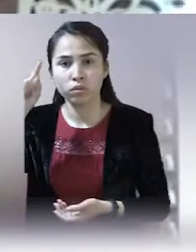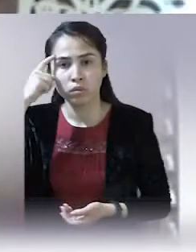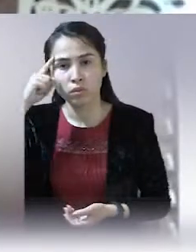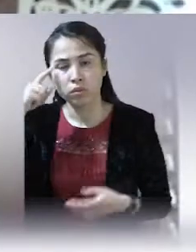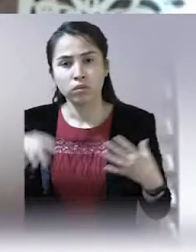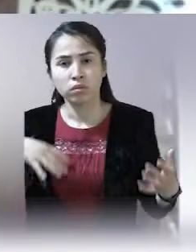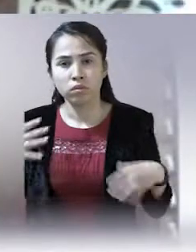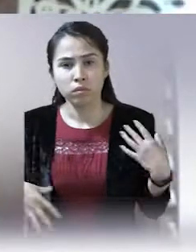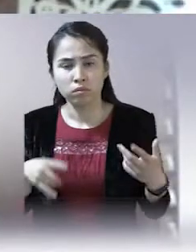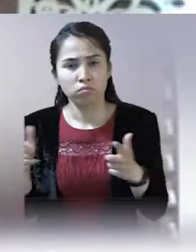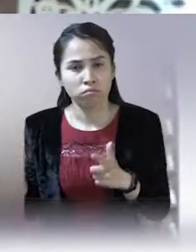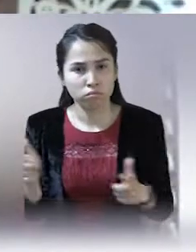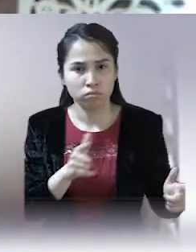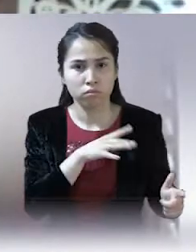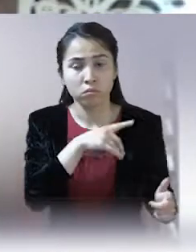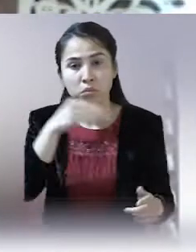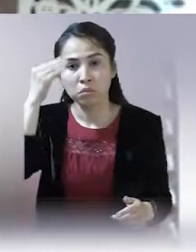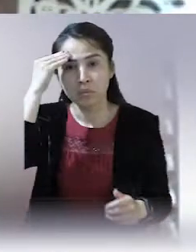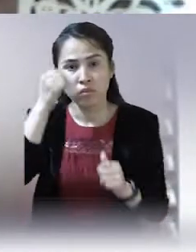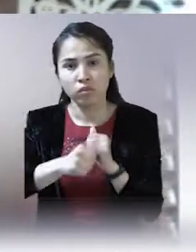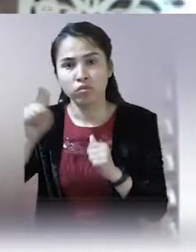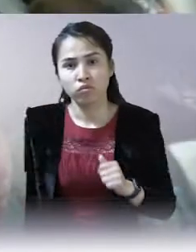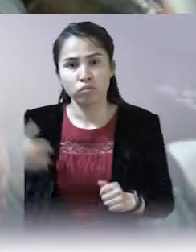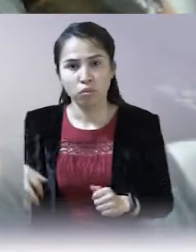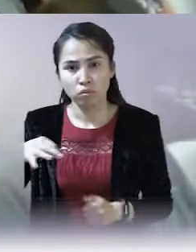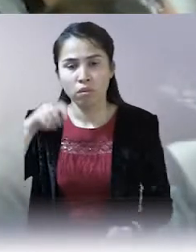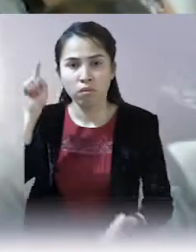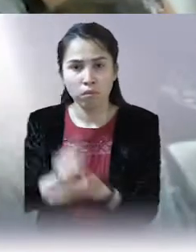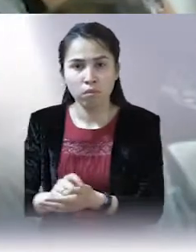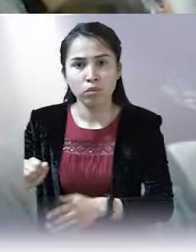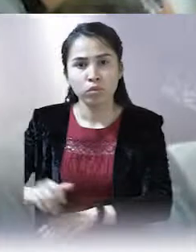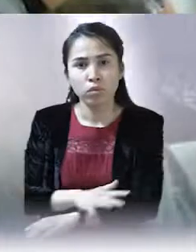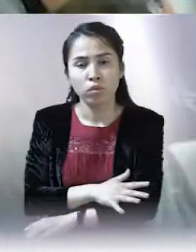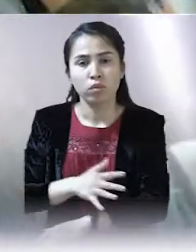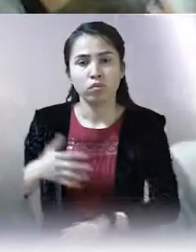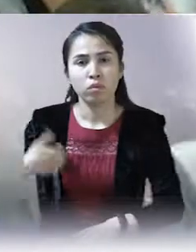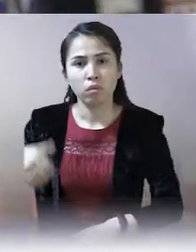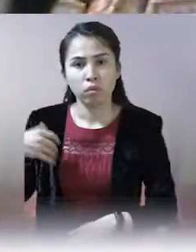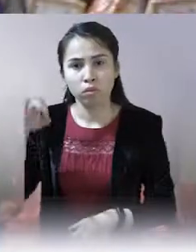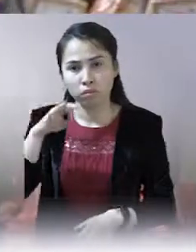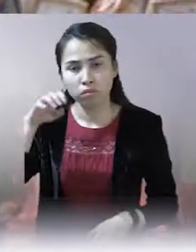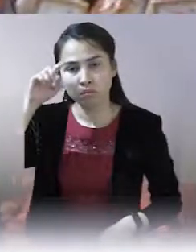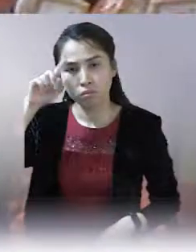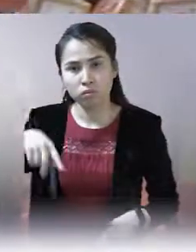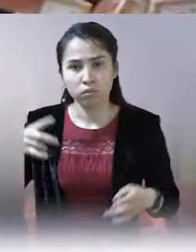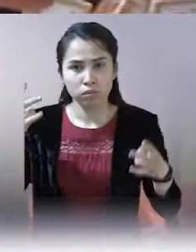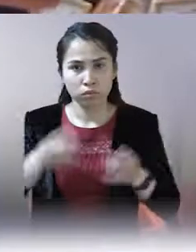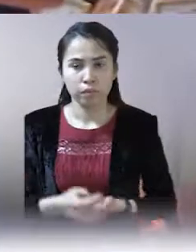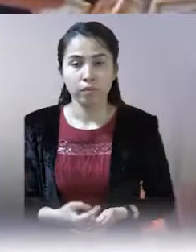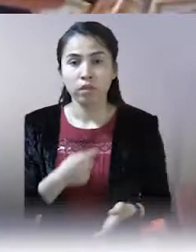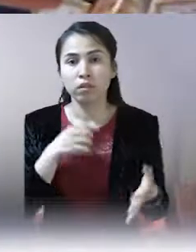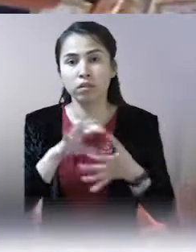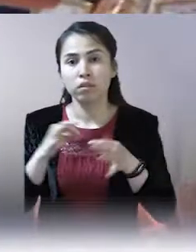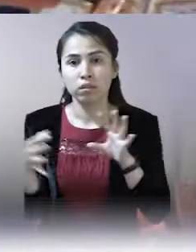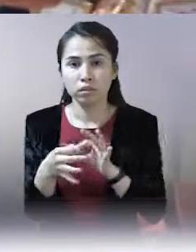области и благодаря финал по итогам интеллектуальных баталий обладателям первое место стала ученица из мерген ского района